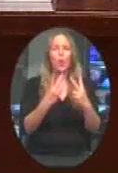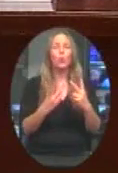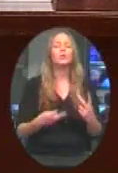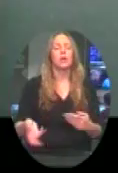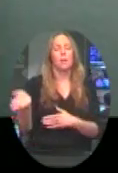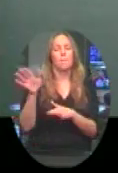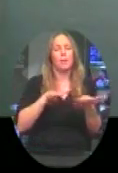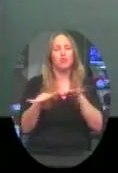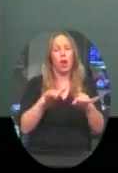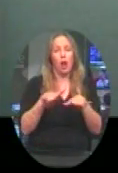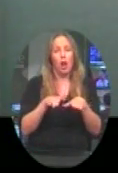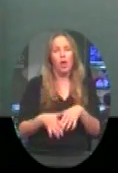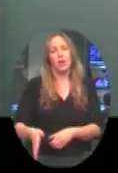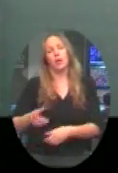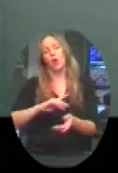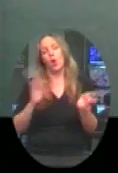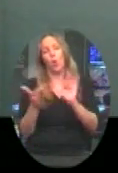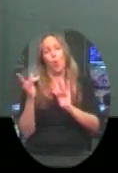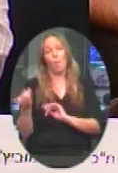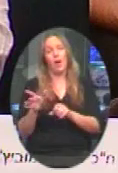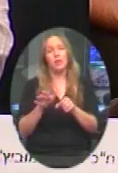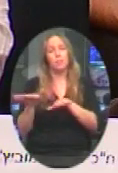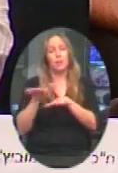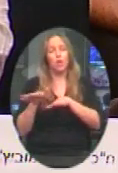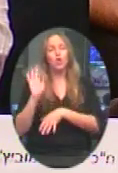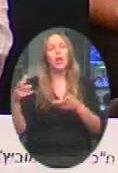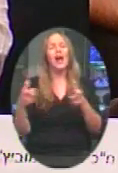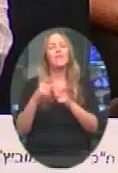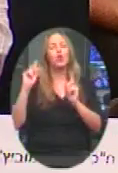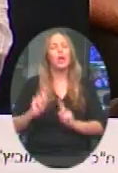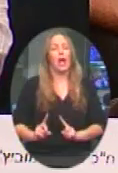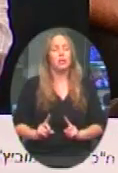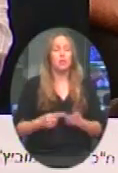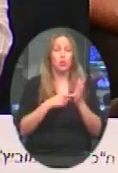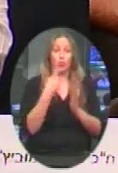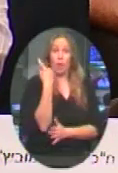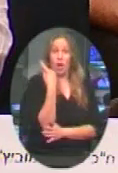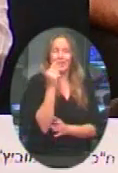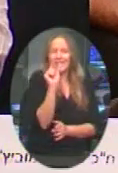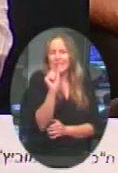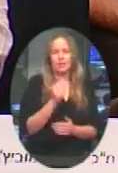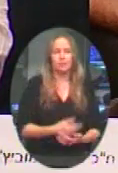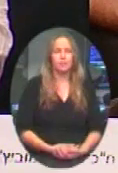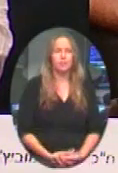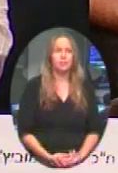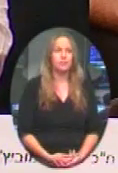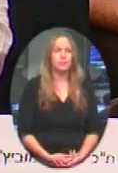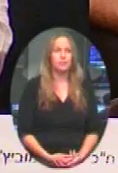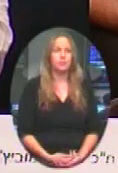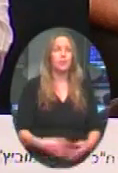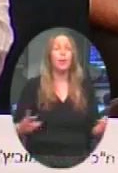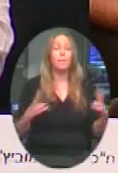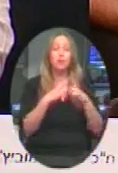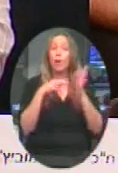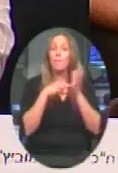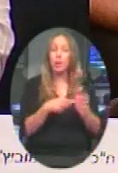לעומת הלחצים האגרסיביים שמפעילות חברות הגז. והנה דוגמה אחת קטנה. בפגישה בעצם מטרתה, אני לא